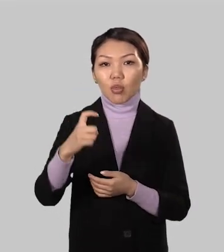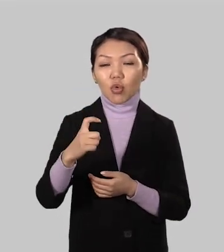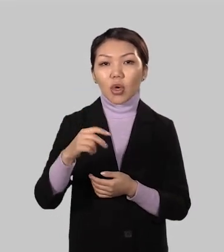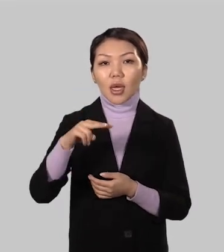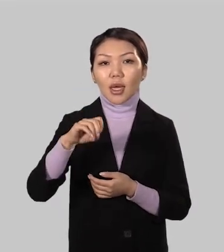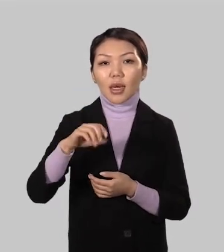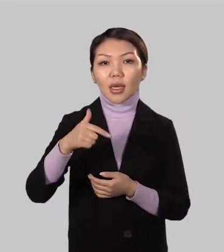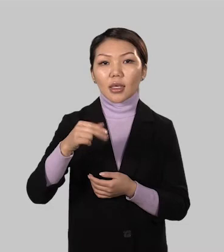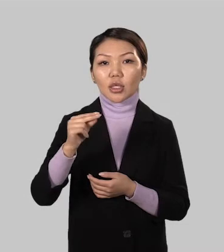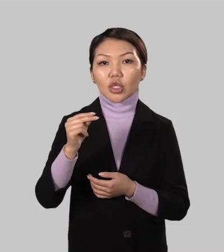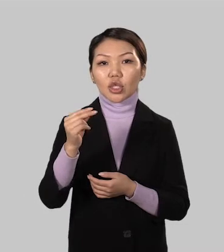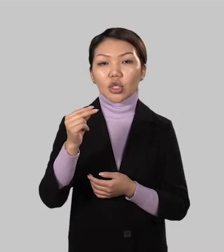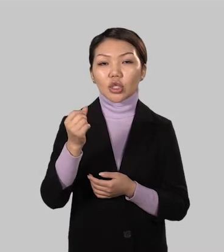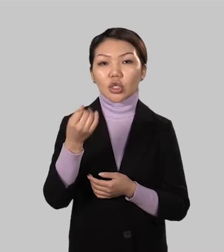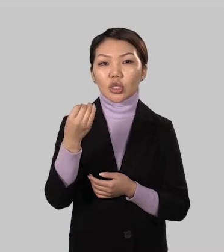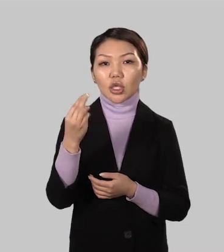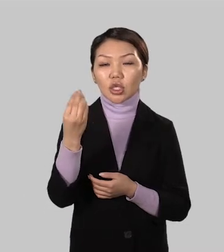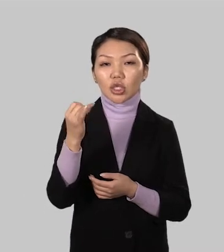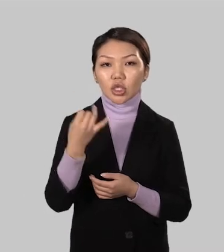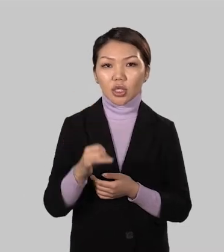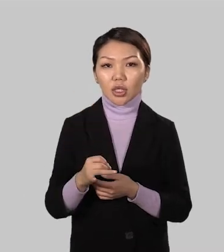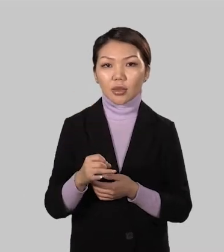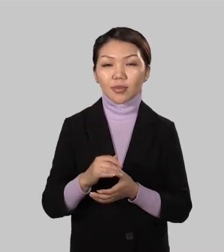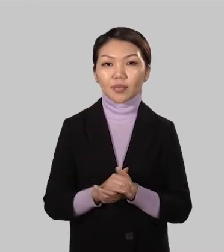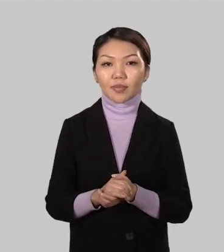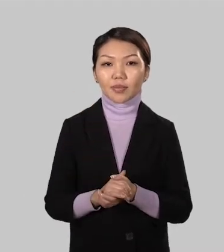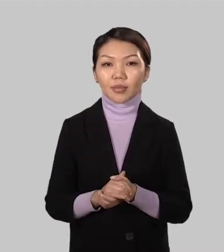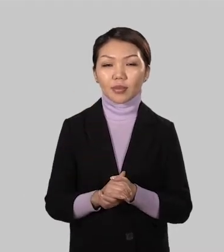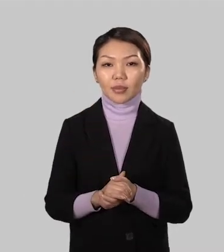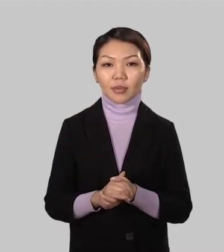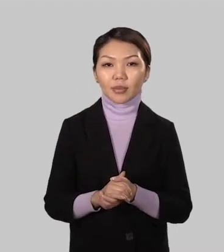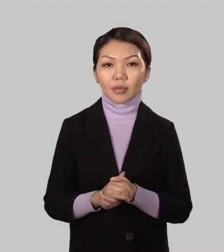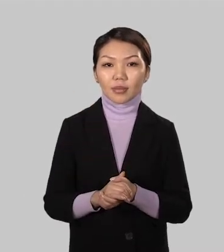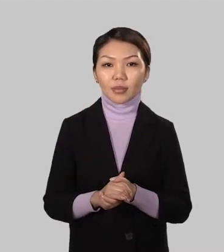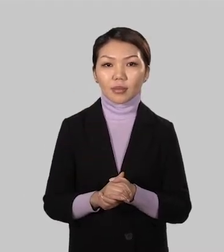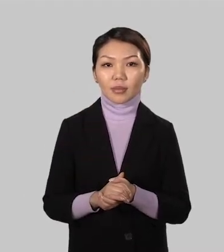превосходит все остальные предметы по названному признаку